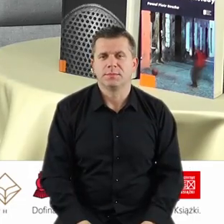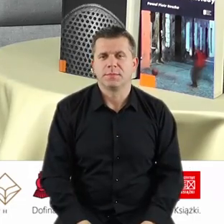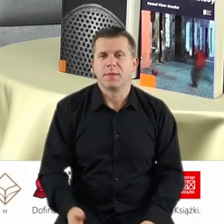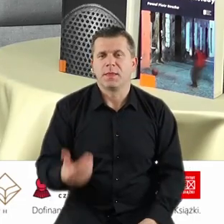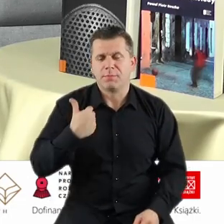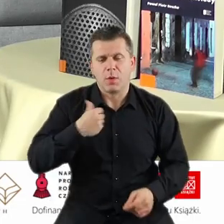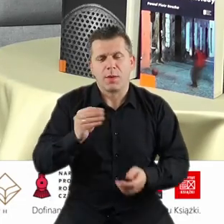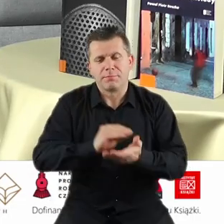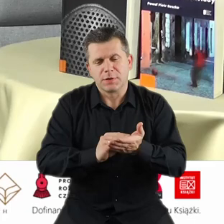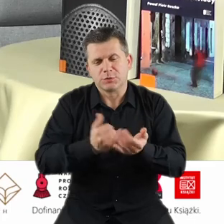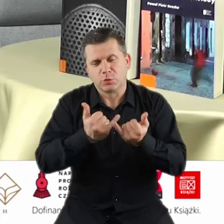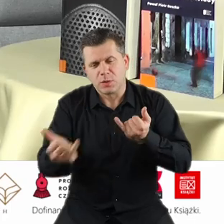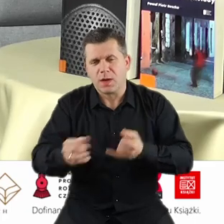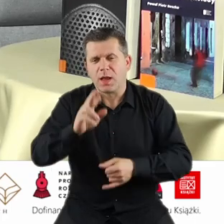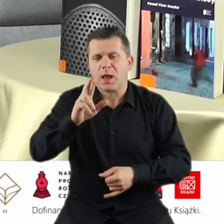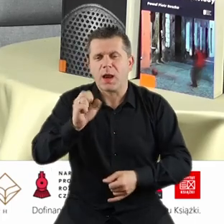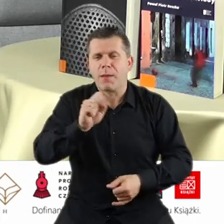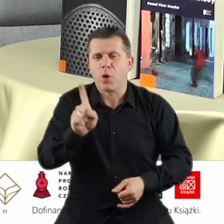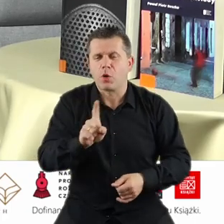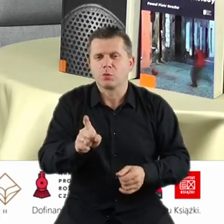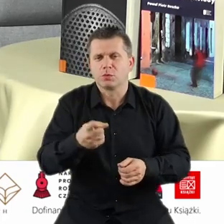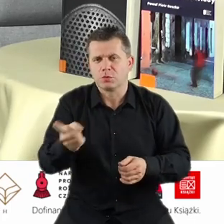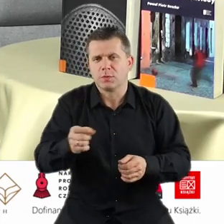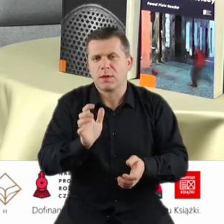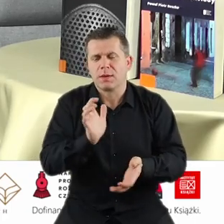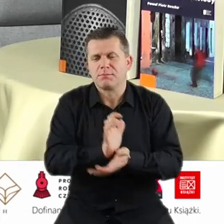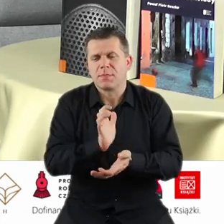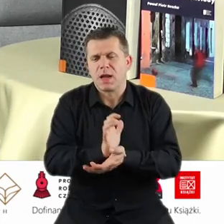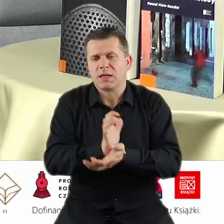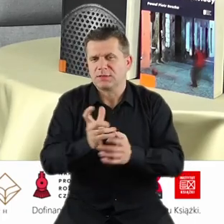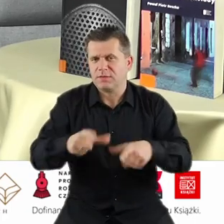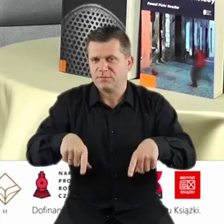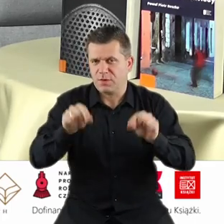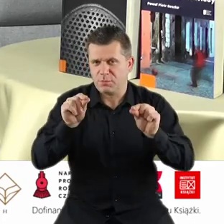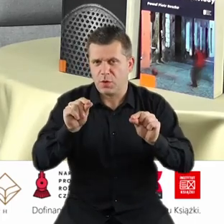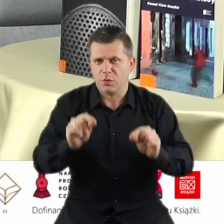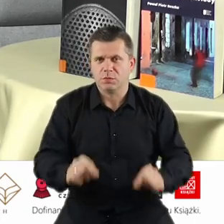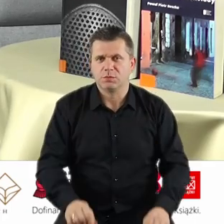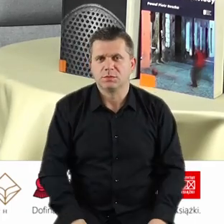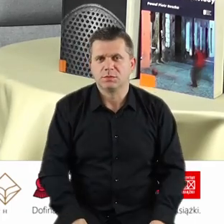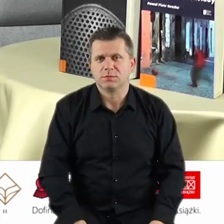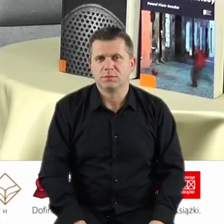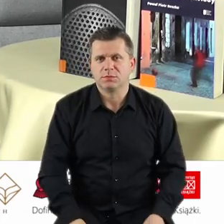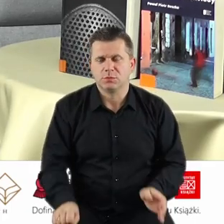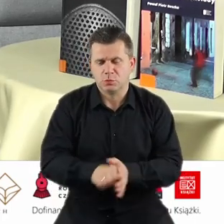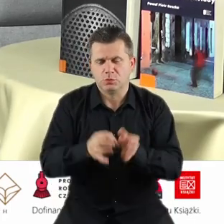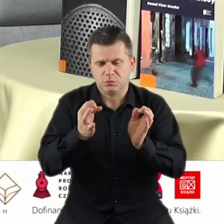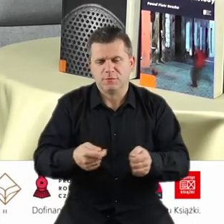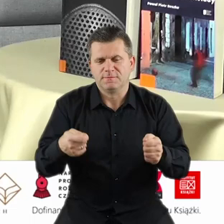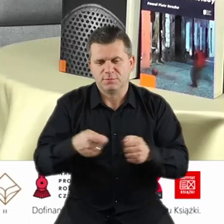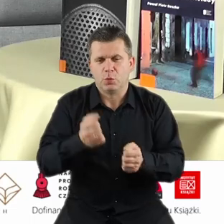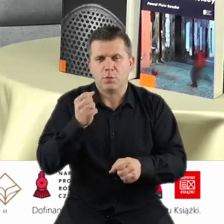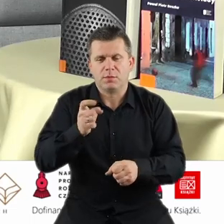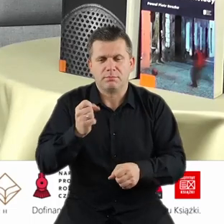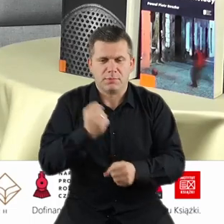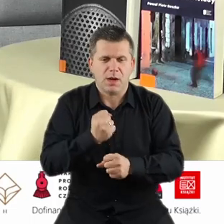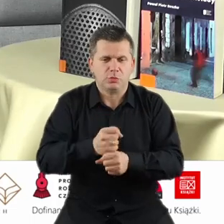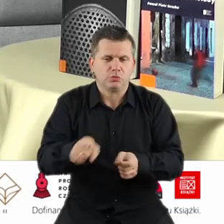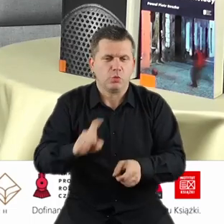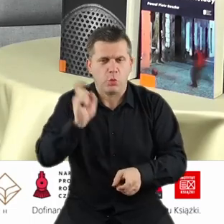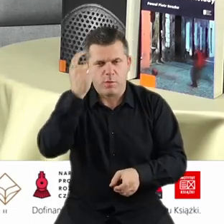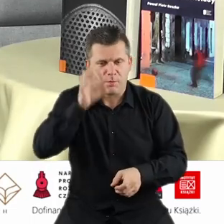w międzyczasie jeszcze pisząc reportaże do dużego formatu magazynu Gazety Wyborczej, z którym teraz współpracuję i to jest moje główne zajęcie.